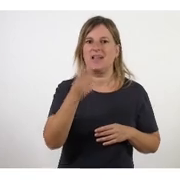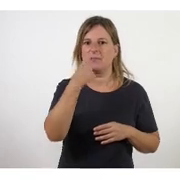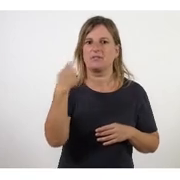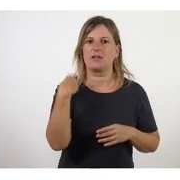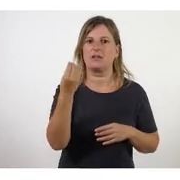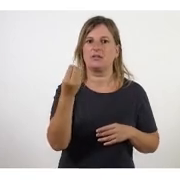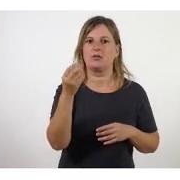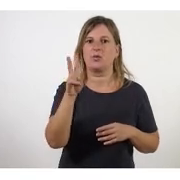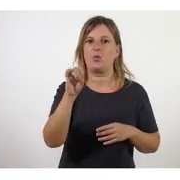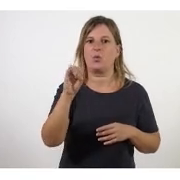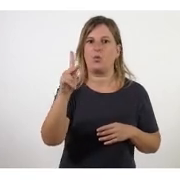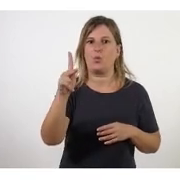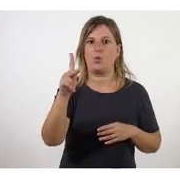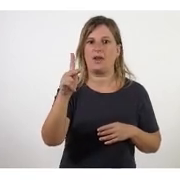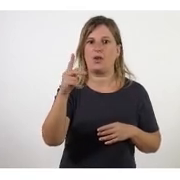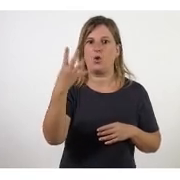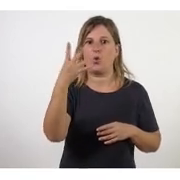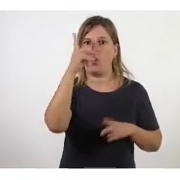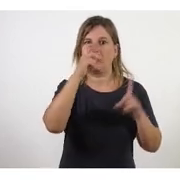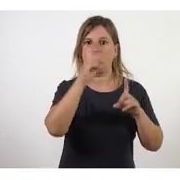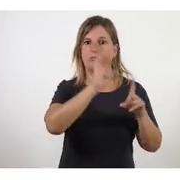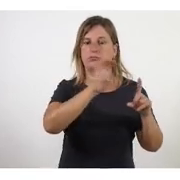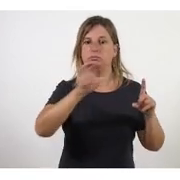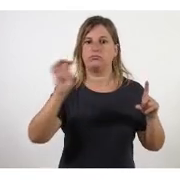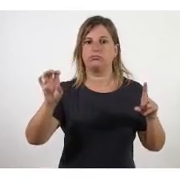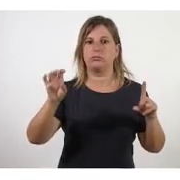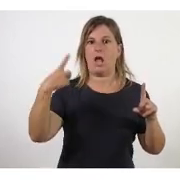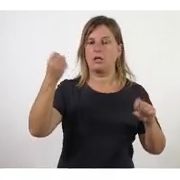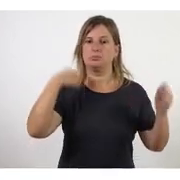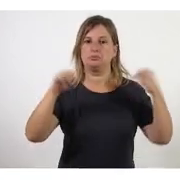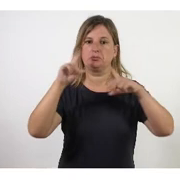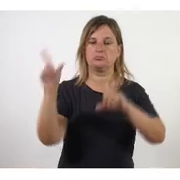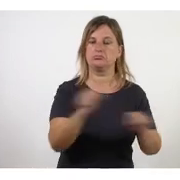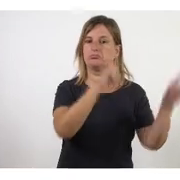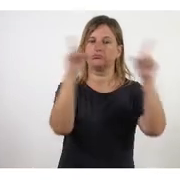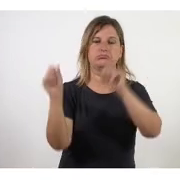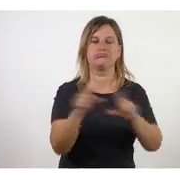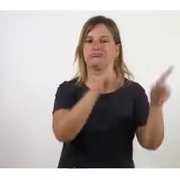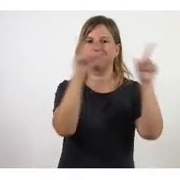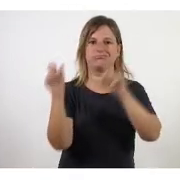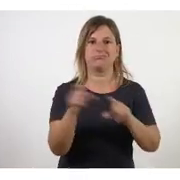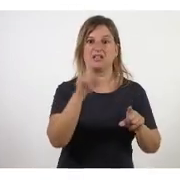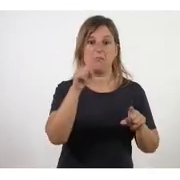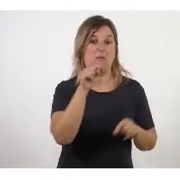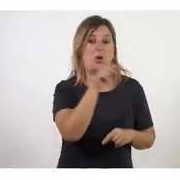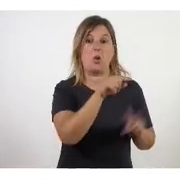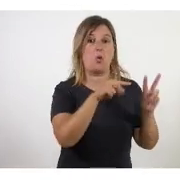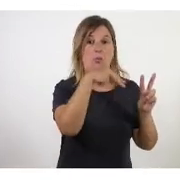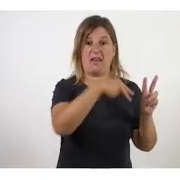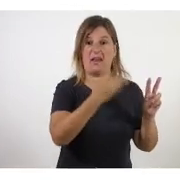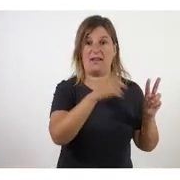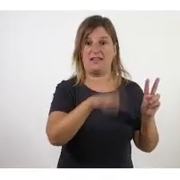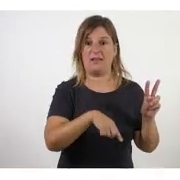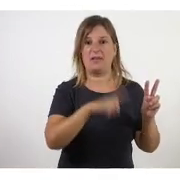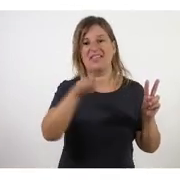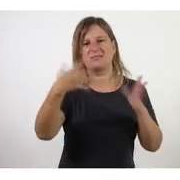Quick, ficant-li quatre fotos, tens un vídeo molt dinàmic, amb transicions aquestes molt esbojarrades, que aquí també les pots fer, però després a l'hora